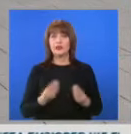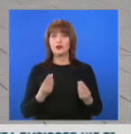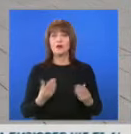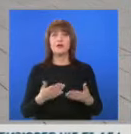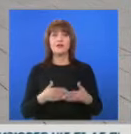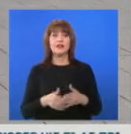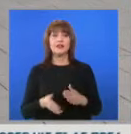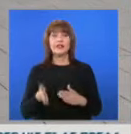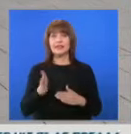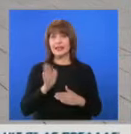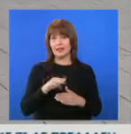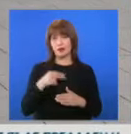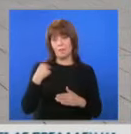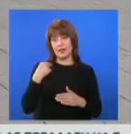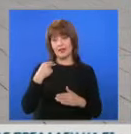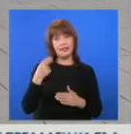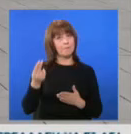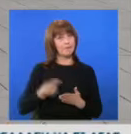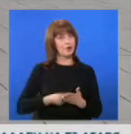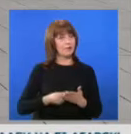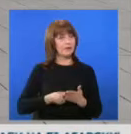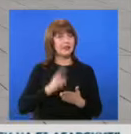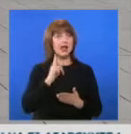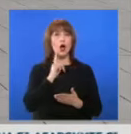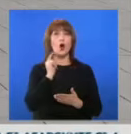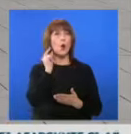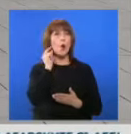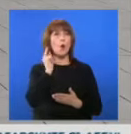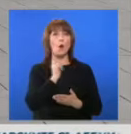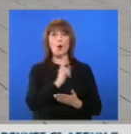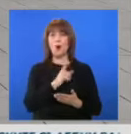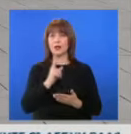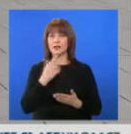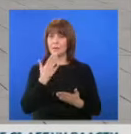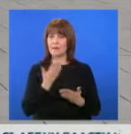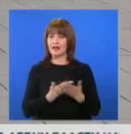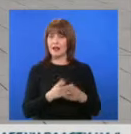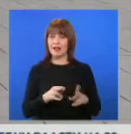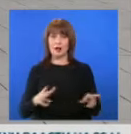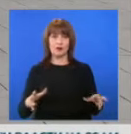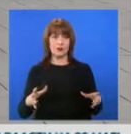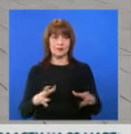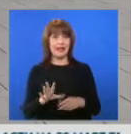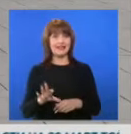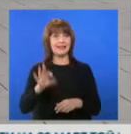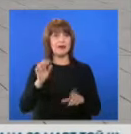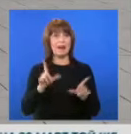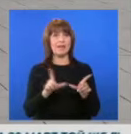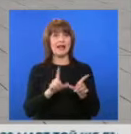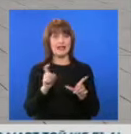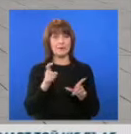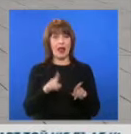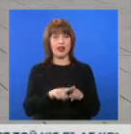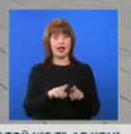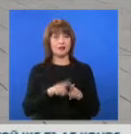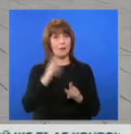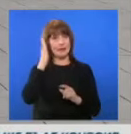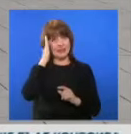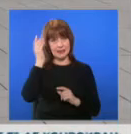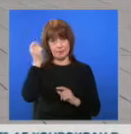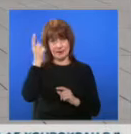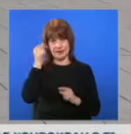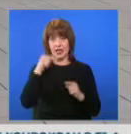Добър вечер. След като вече президентът е подписал указа, с който предлага на Народното събрание да избере Мария Габриел като министър-председател